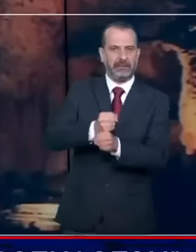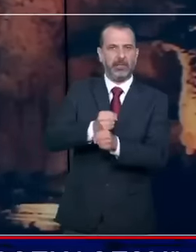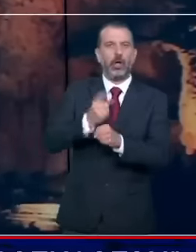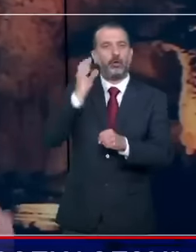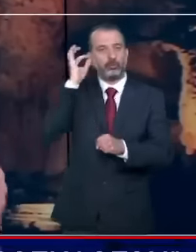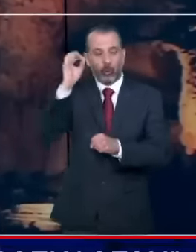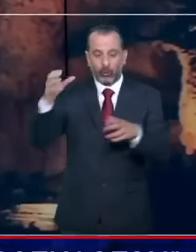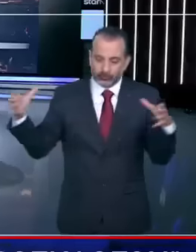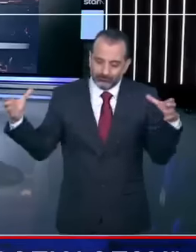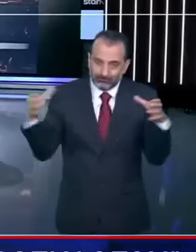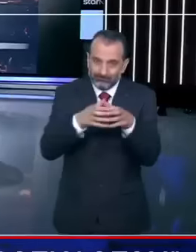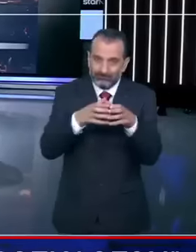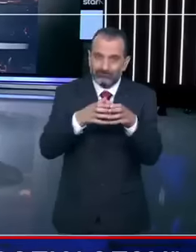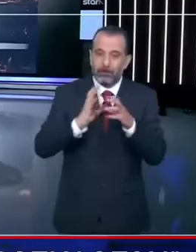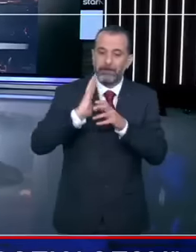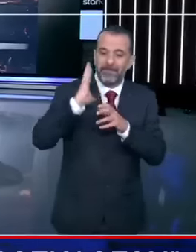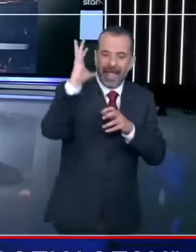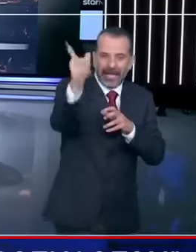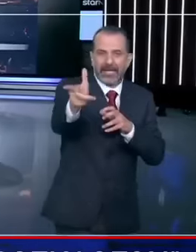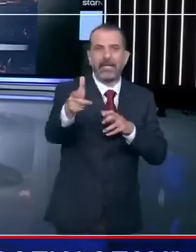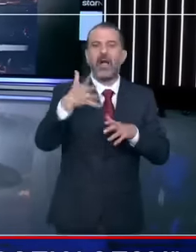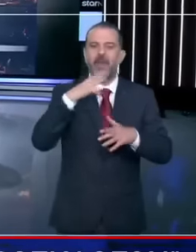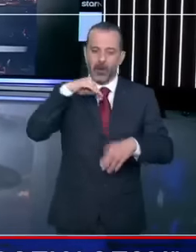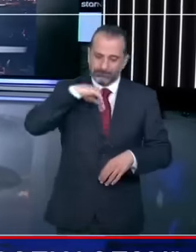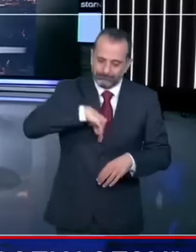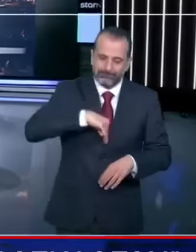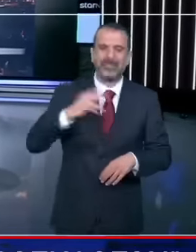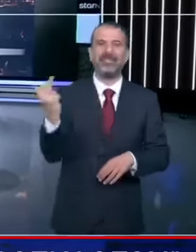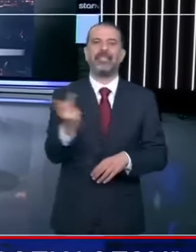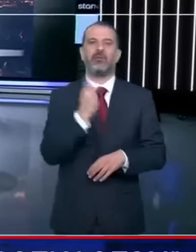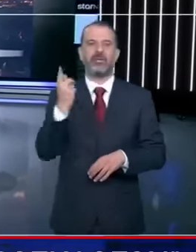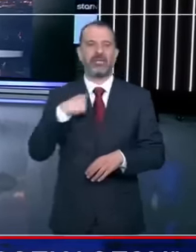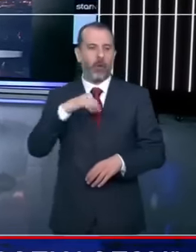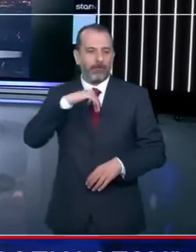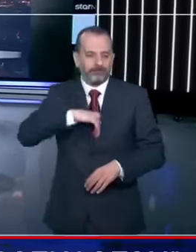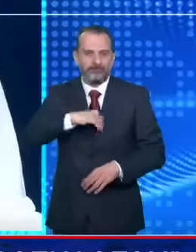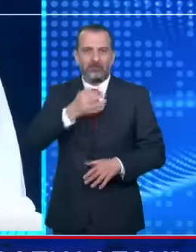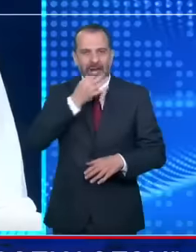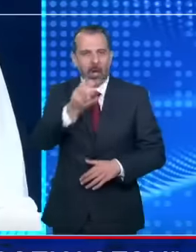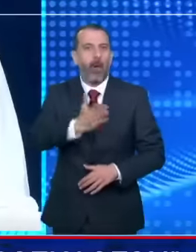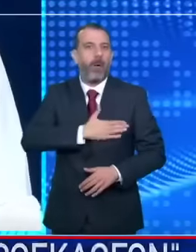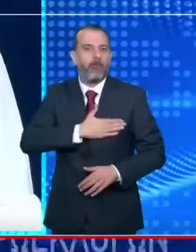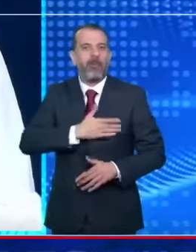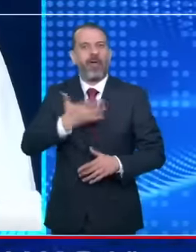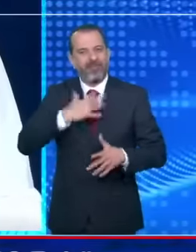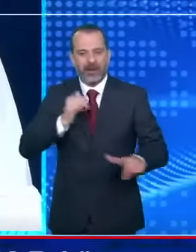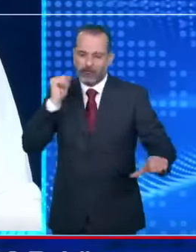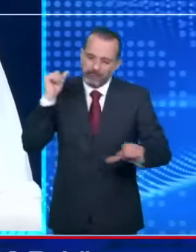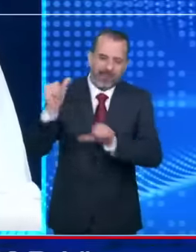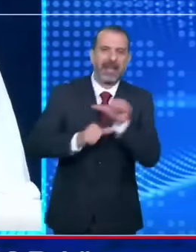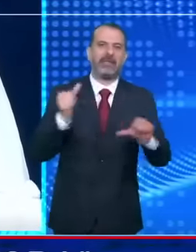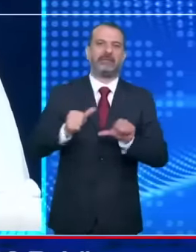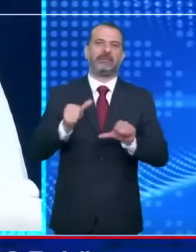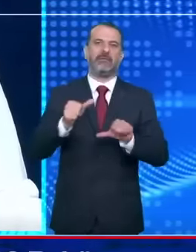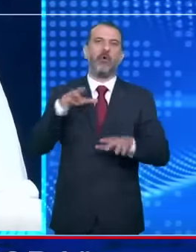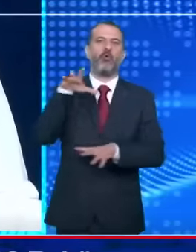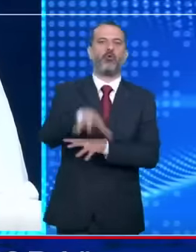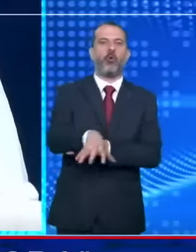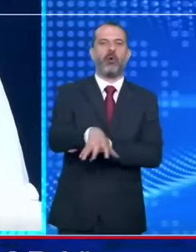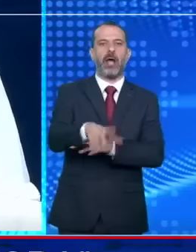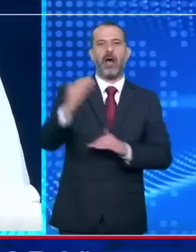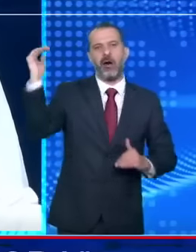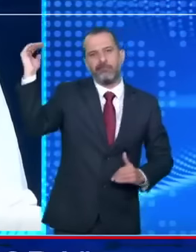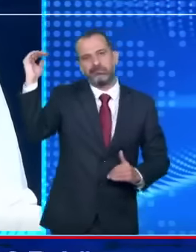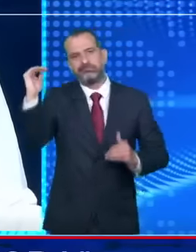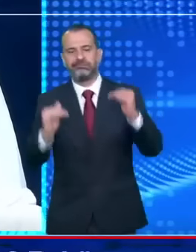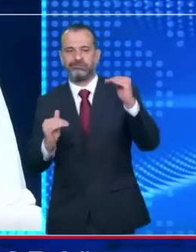κίνημα ριζωμένο στην κοινωνία. Ο σκοπός μου, σας το λέω από την καρδιά μου, είναι να αλλάξουμε τη χώρα. Να μπορέσει επιτέλους αυτή η χώρα όχι μόνο να πετύχει σύγκληση με την Ευρώπη. Δεν